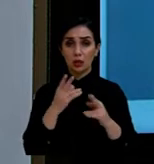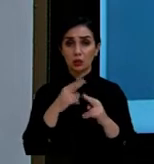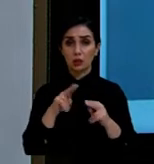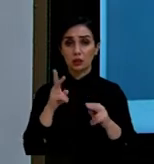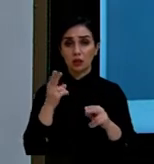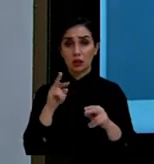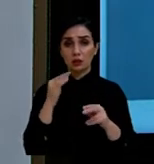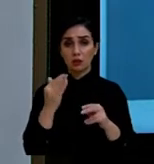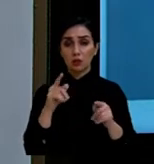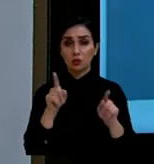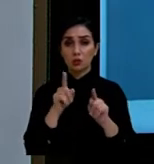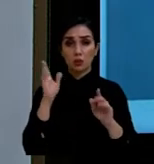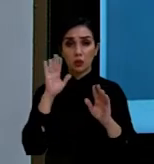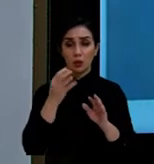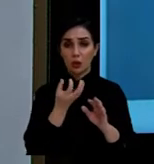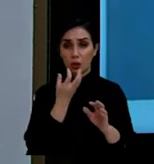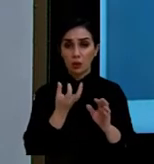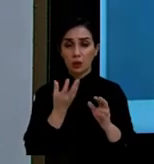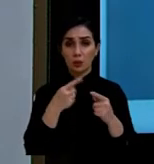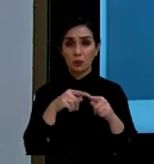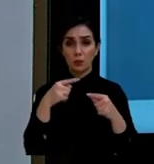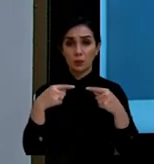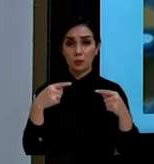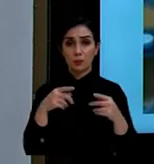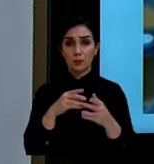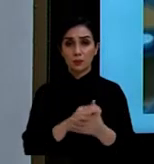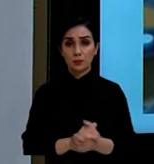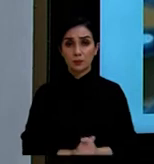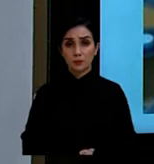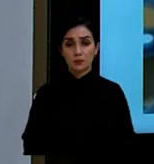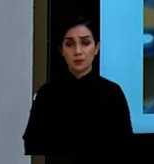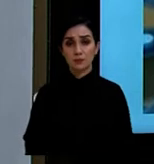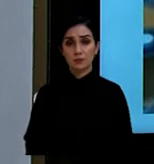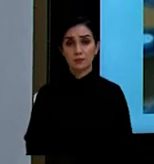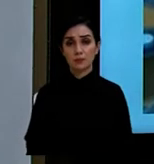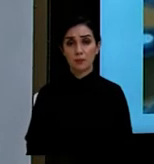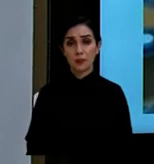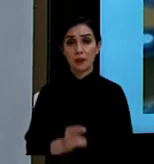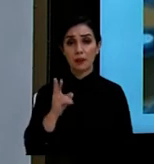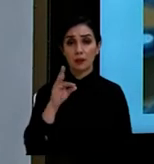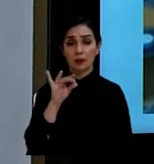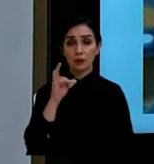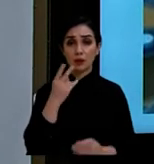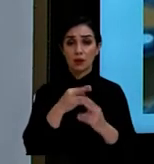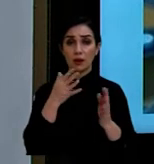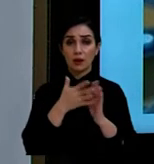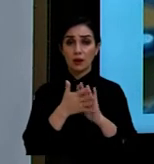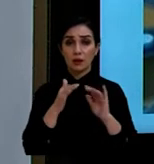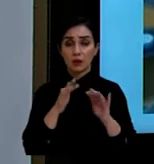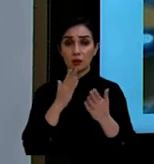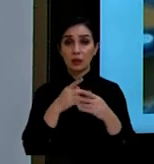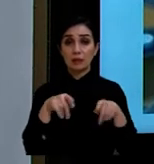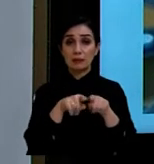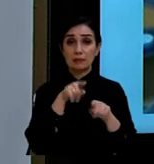чтобы прогревалась вода до парообразного состояния. Ну вот этот ядерный реактор, вот это